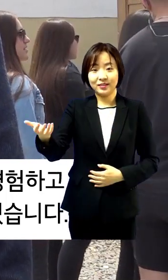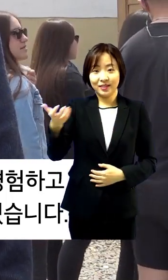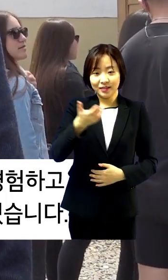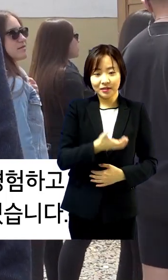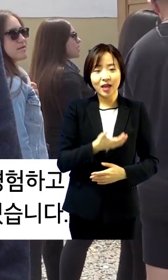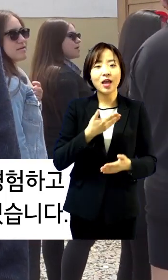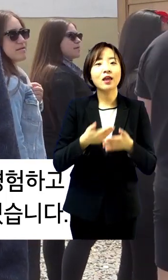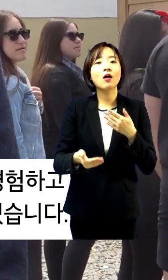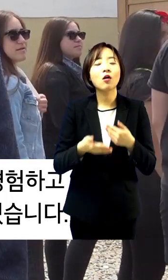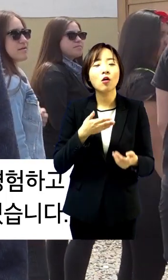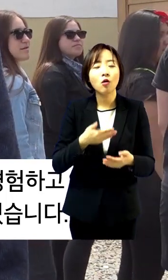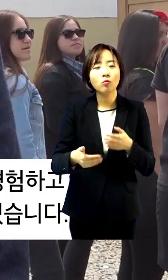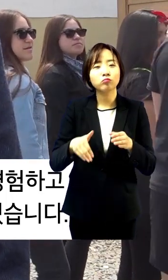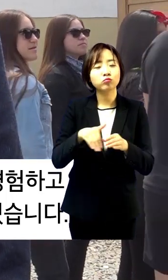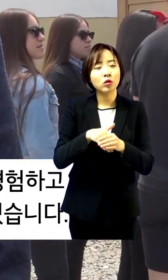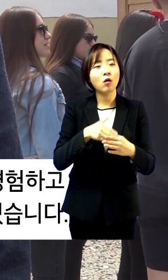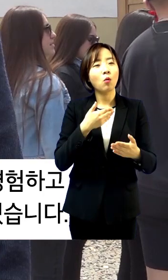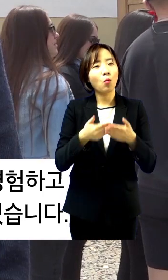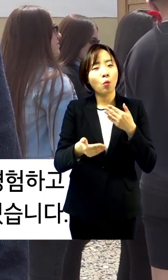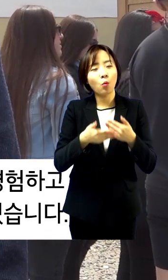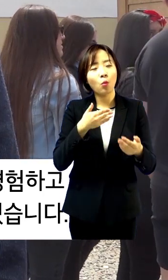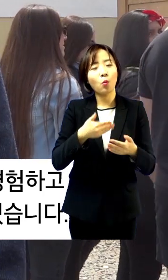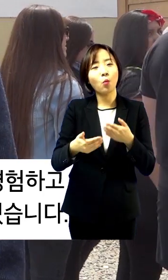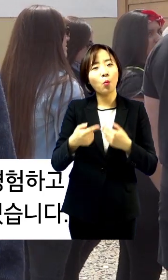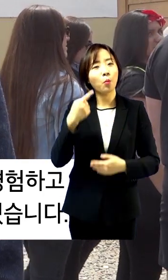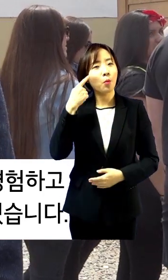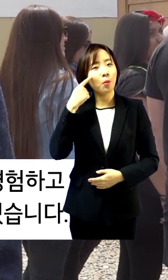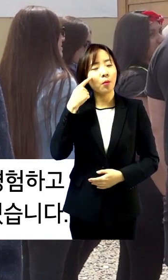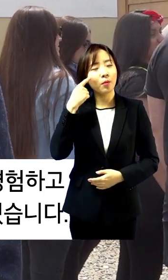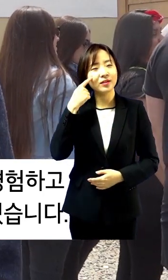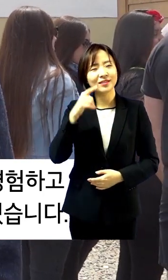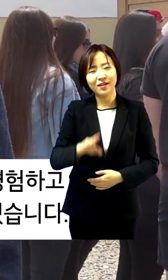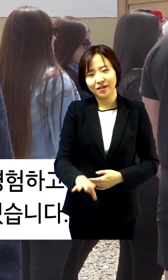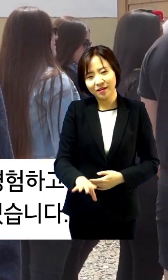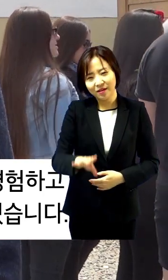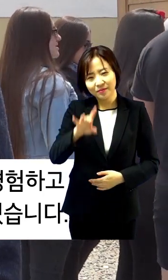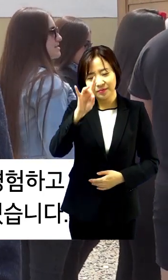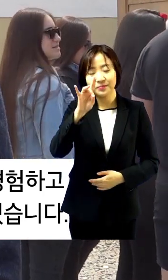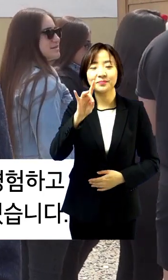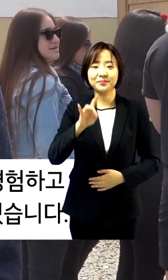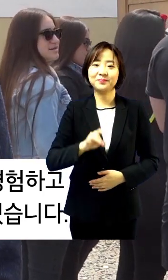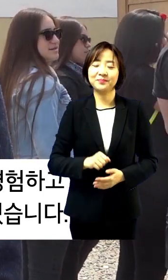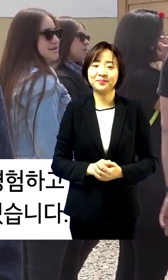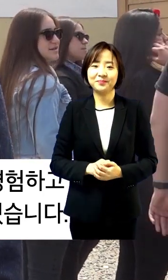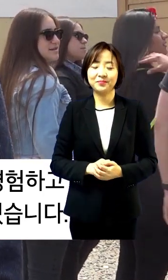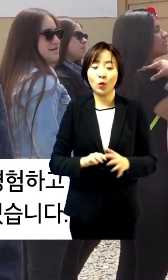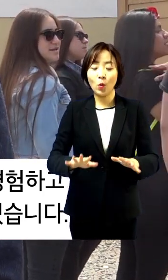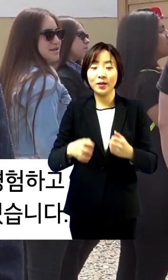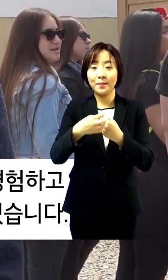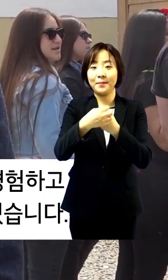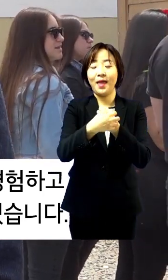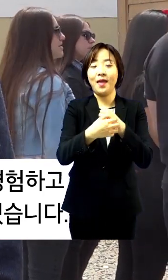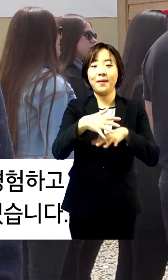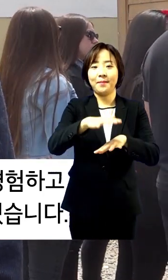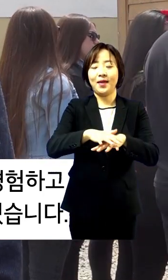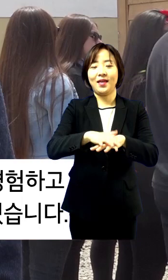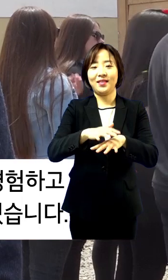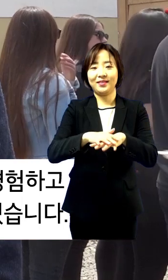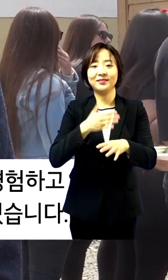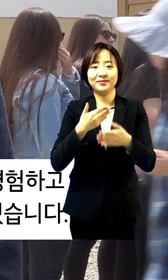천안의 도시를 경험하고 또 그걸 통해서 문화를 체험할 수 있는 그런 일정의 처음으로 오늘은